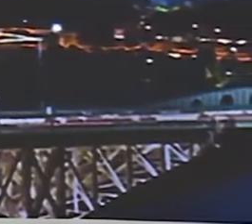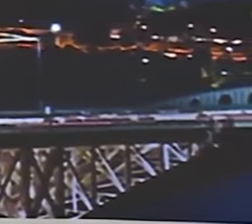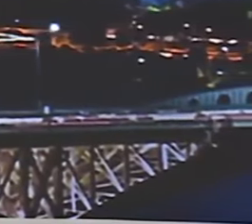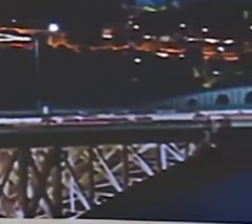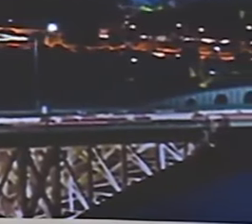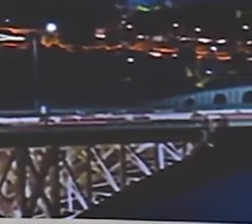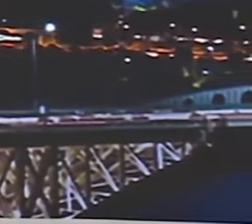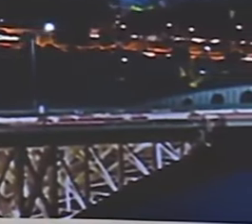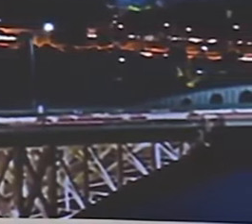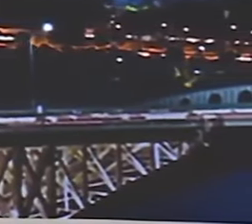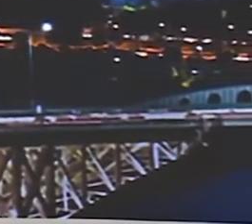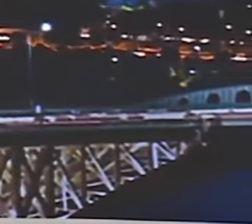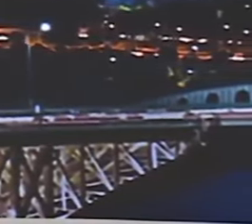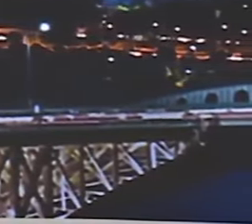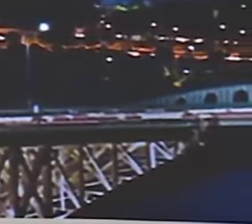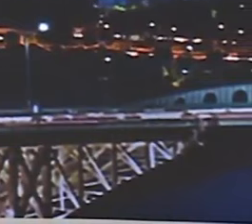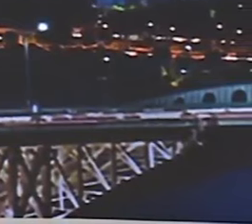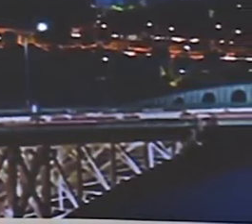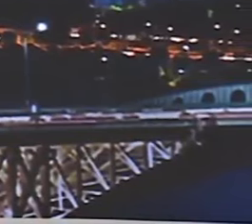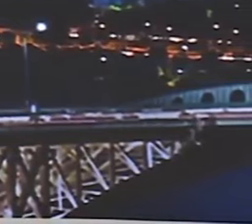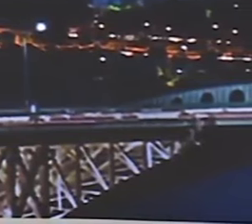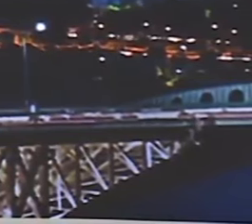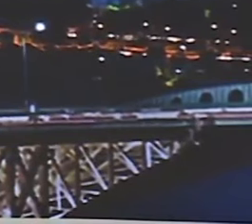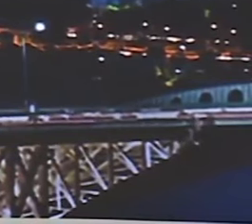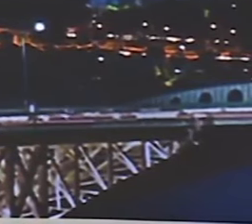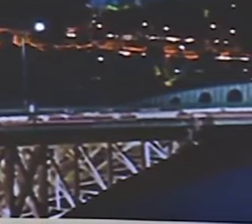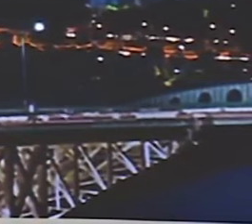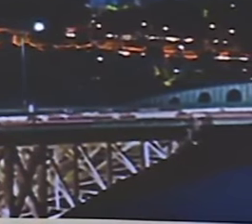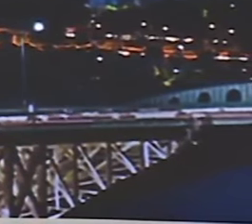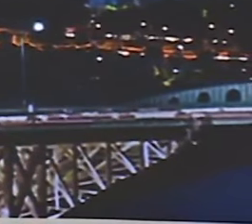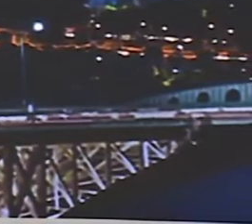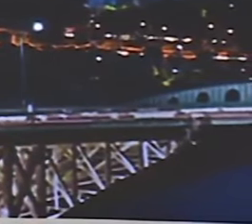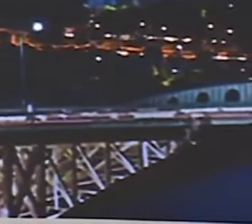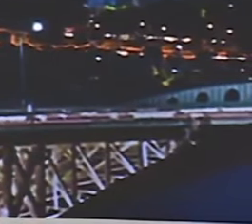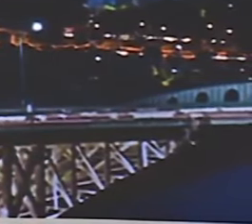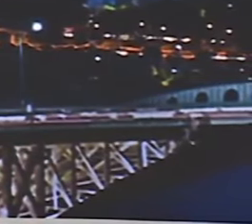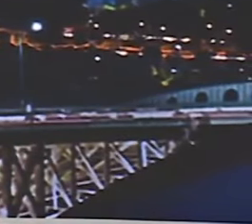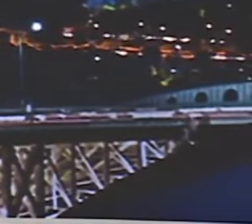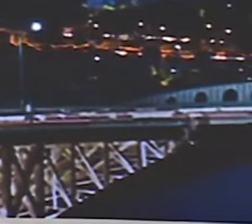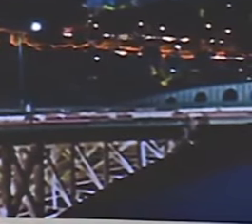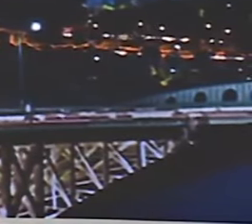시청해주신 여러분 고맙습니다. 오늘 저녁에도 뉴스의 현장에서 찾아뵙겠습니다.